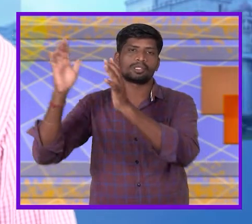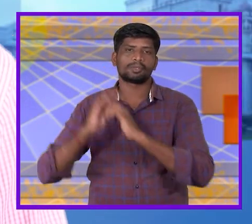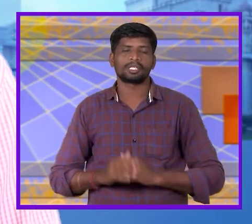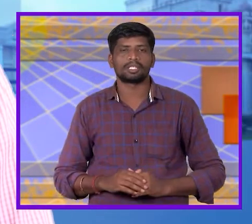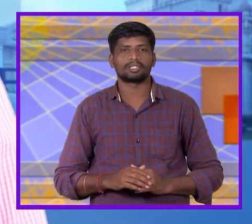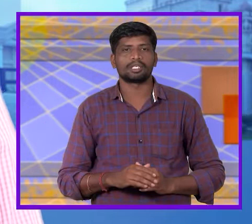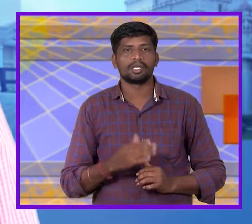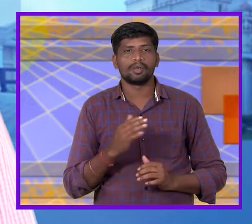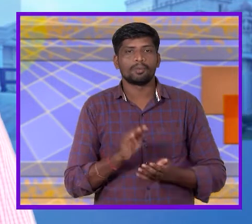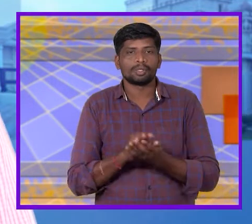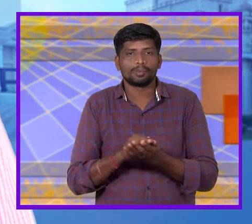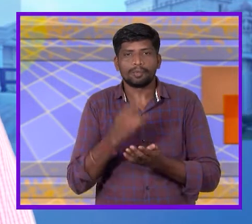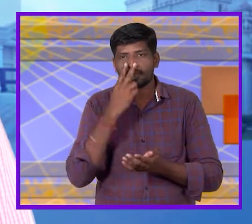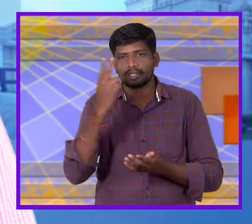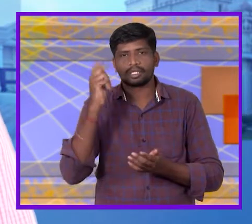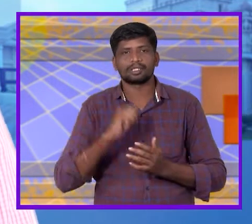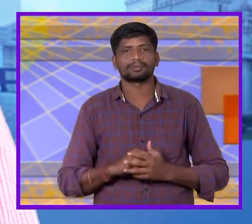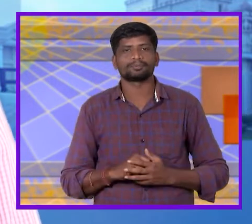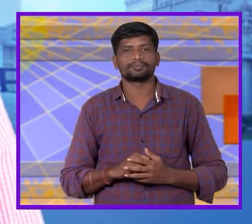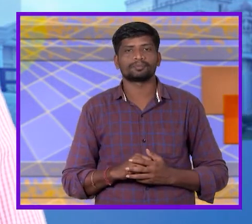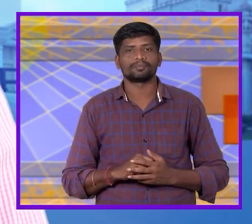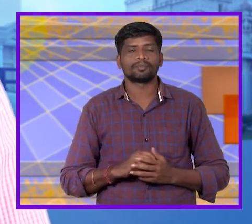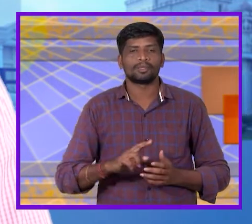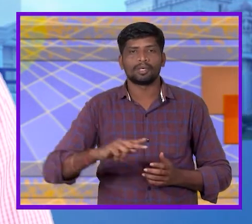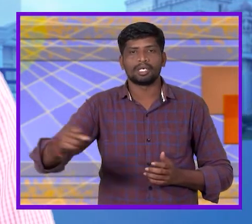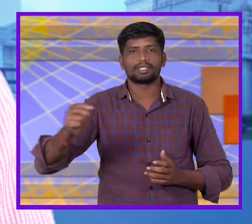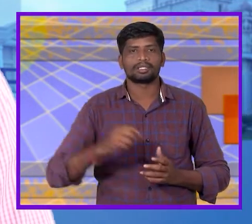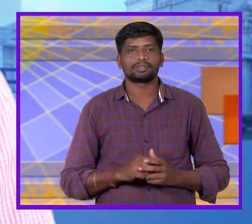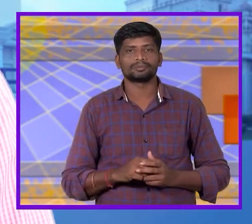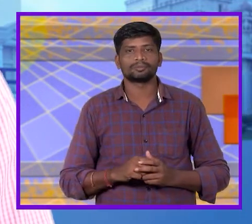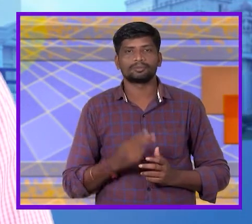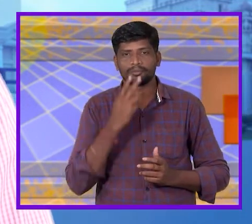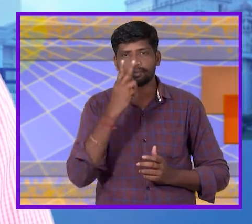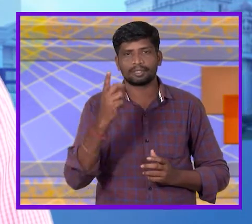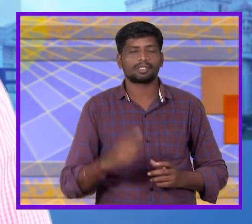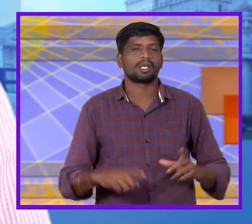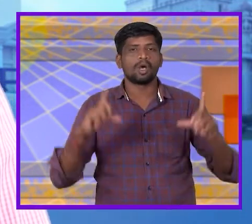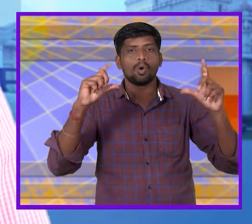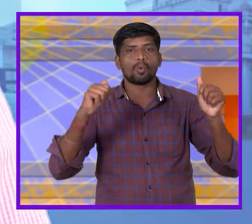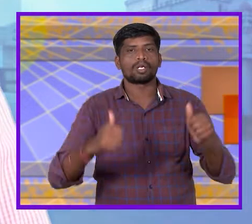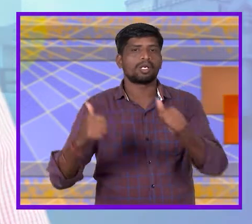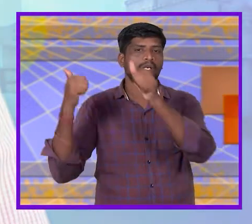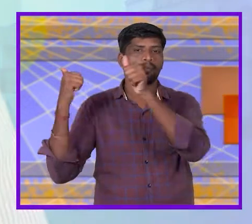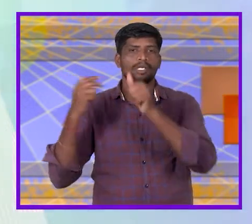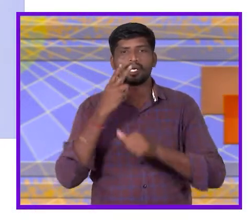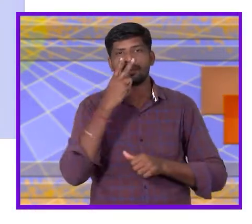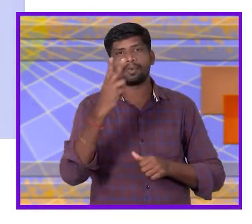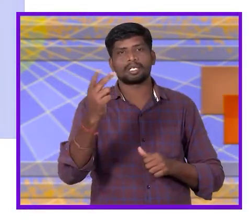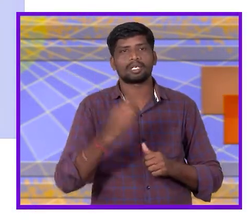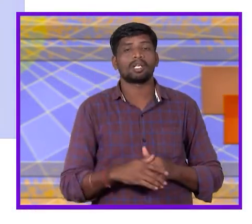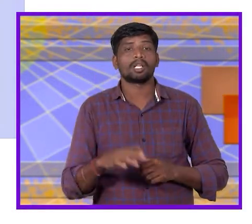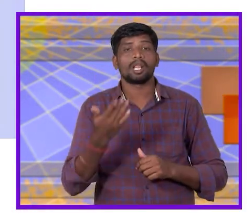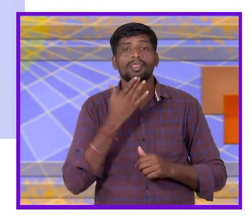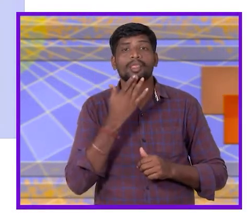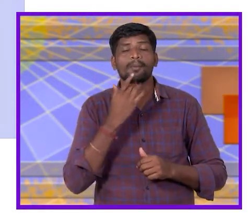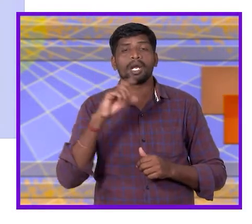பேணி பாதுகாக்கப்பட்டு வருகின்றது. இப்போ அடுத்து நீங்கள் பாருங்கள், உங்களுக்கு திரையில் உங்களுக்கு என்ன தெரியுது பாருங்கள், இதுதான் நம்முடைய